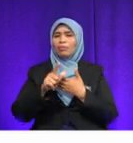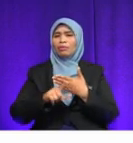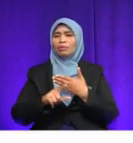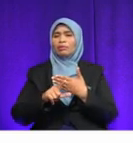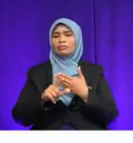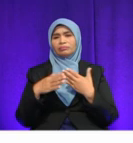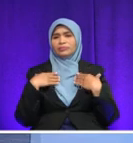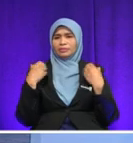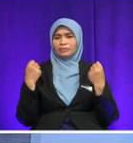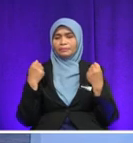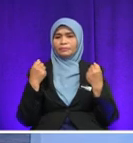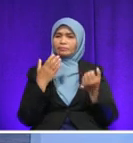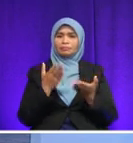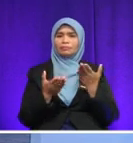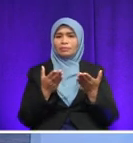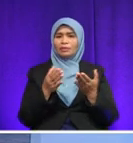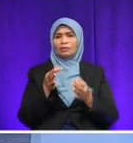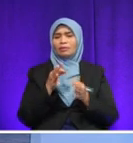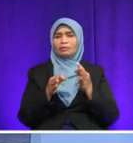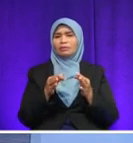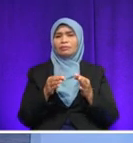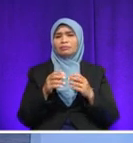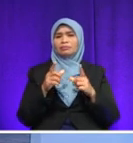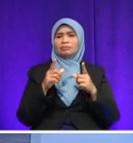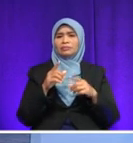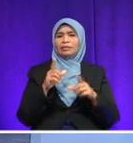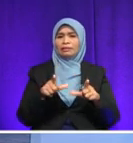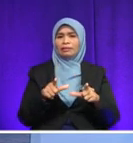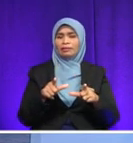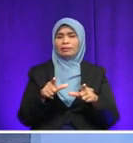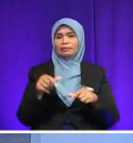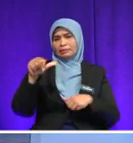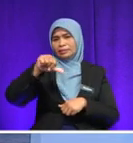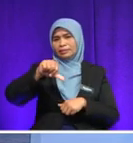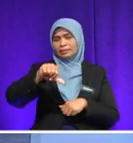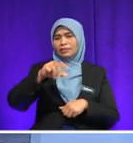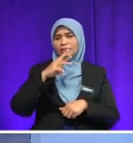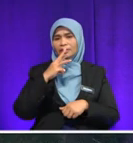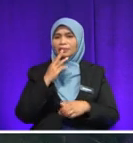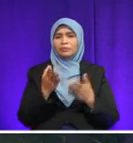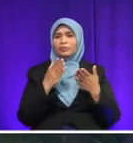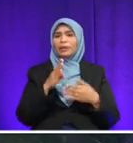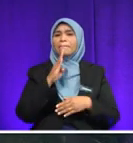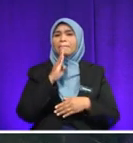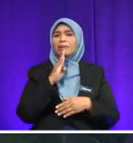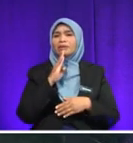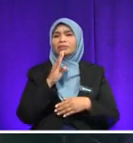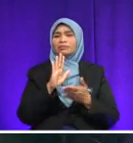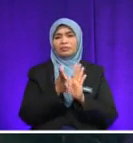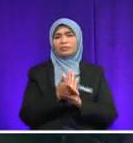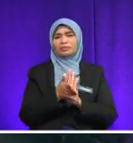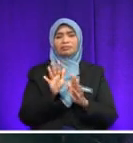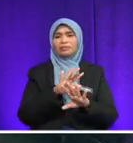tanggal luka mungkin kalau siram dengan air macam wudhu macam biasa mungkin nanti basah dan juga tidak sembuh Oke